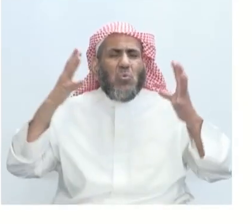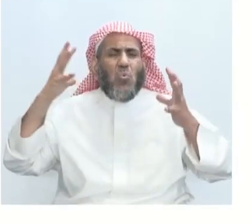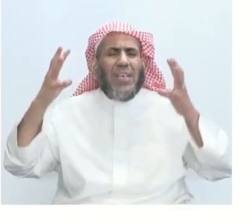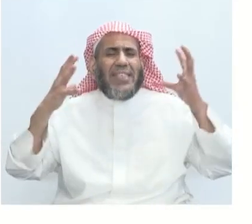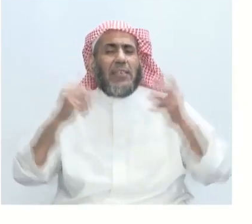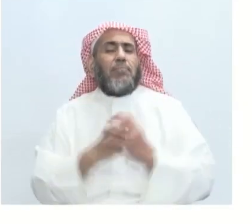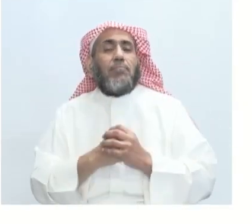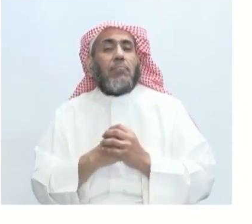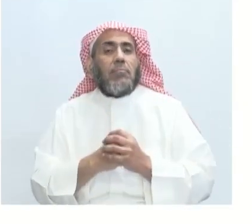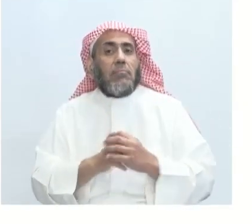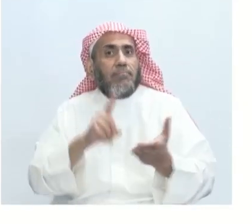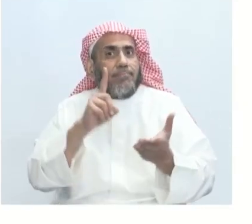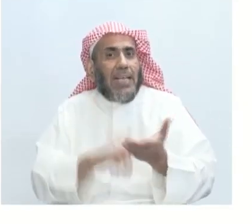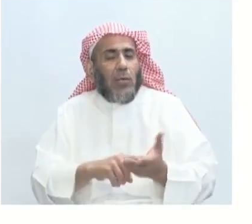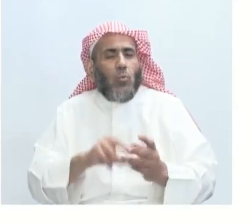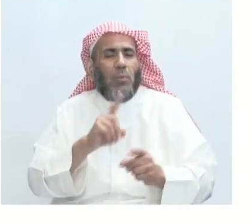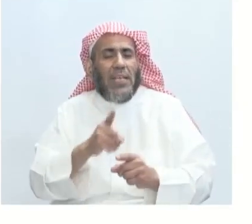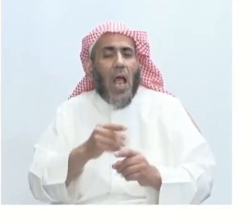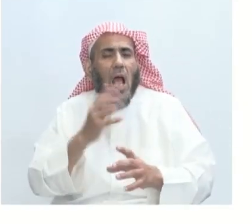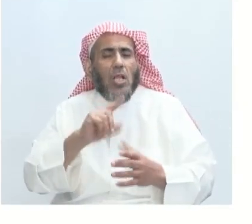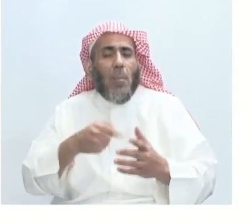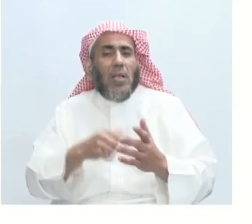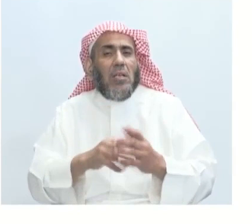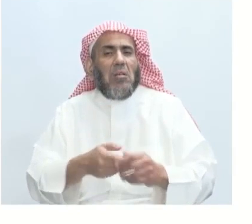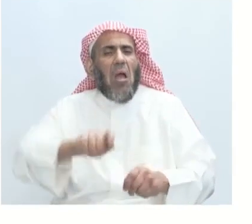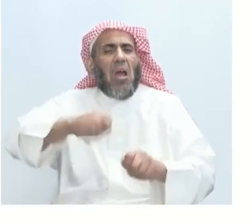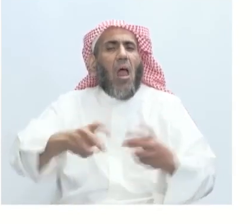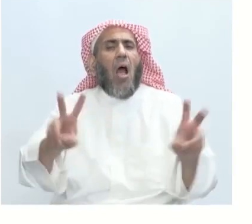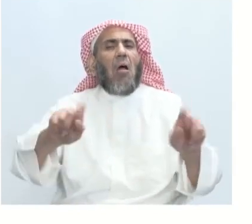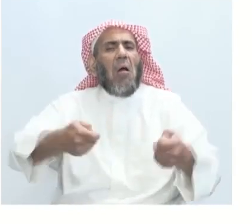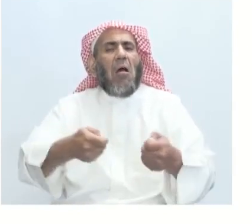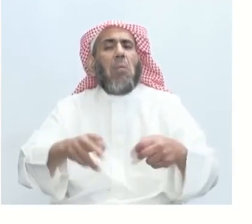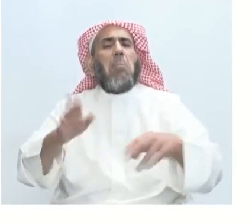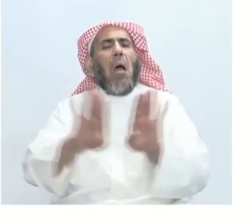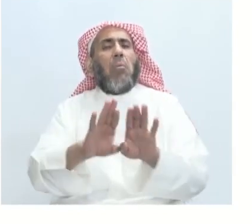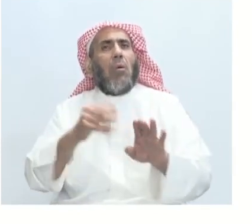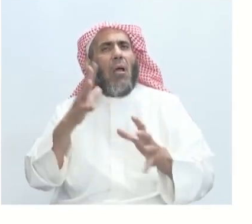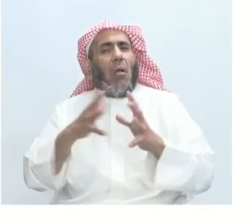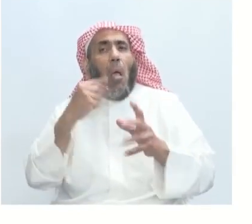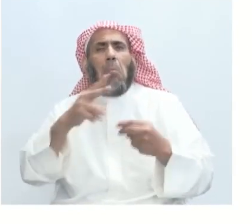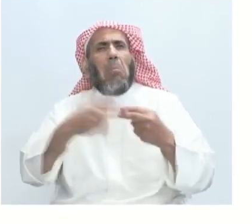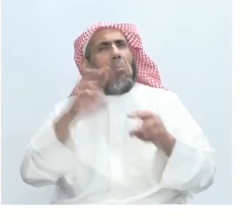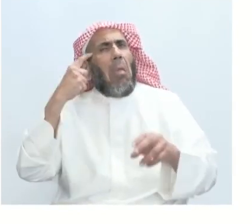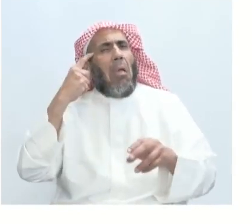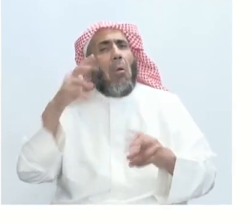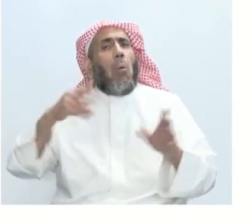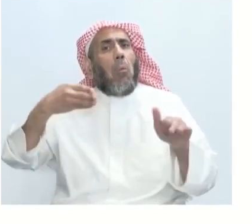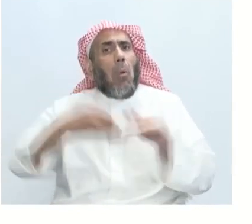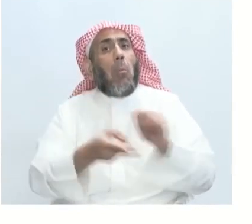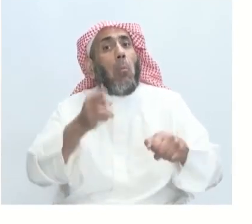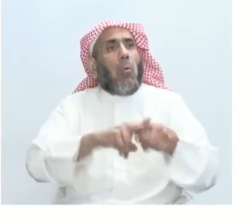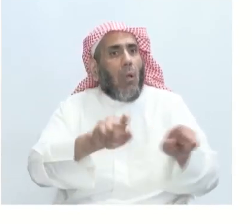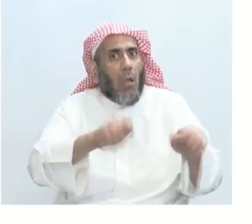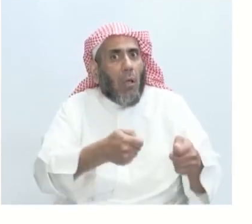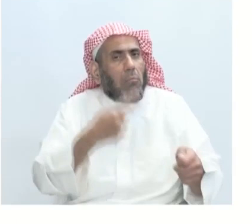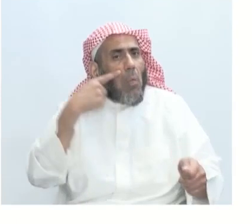وسواسيه التاكد من الشيء عده مرات ك اغلاق الباب احيانا قد يشك انه لم يغلق الباب فيرجع مره